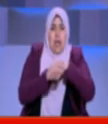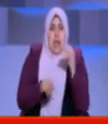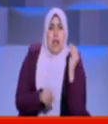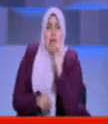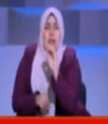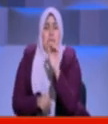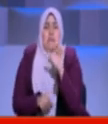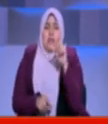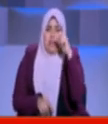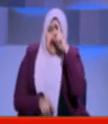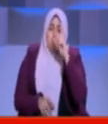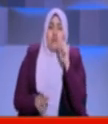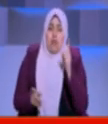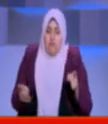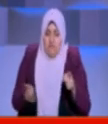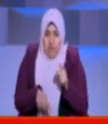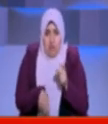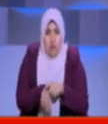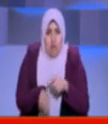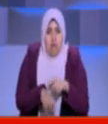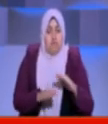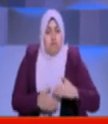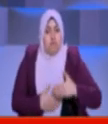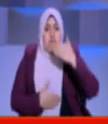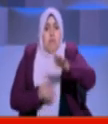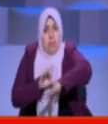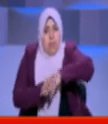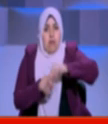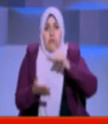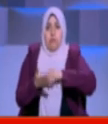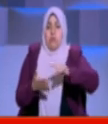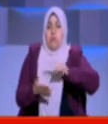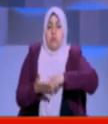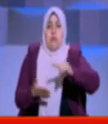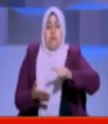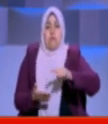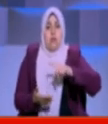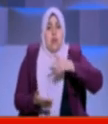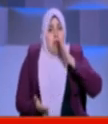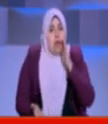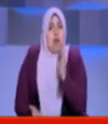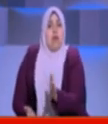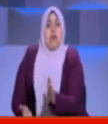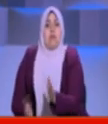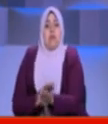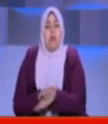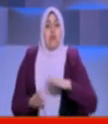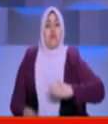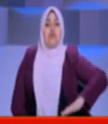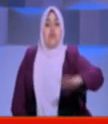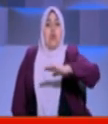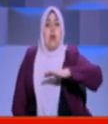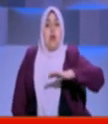هذه الفترة، ننطلق إلى انتخابات نزيهة تعطي للمواطن العراقي حقه